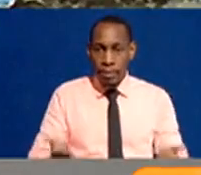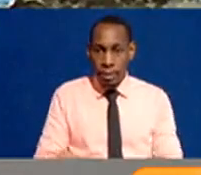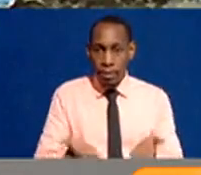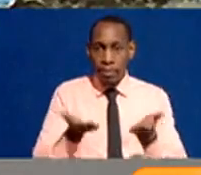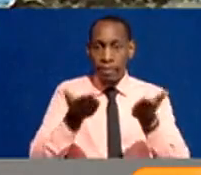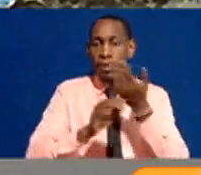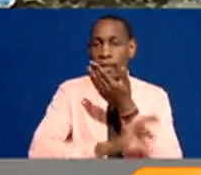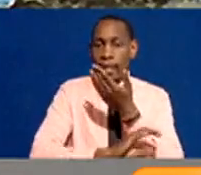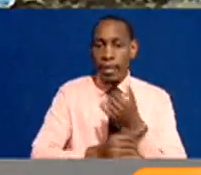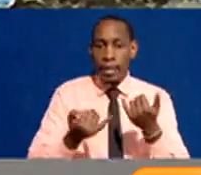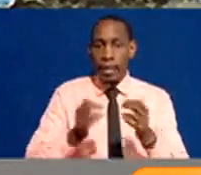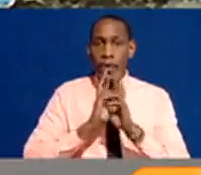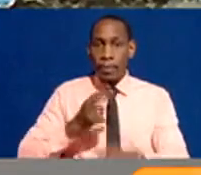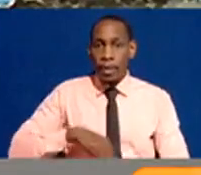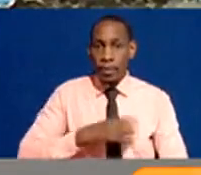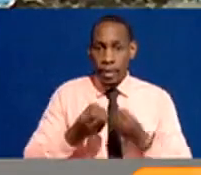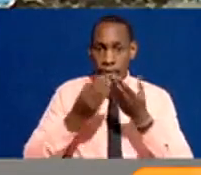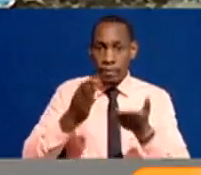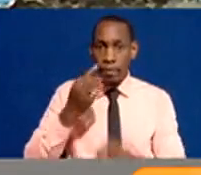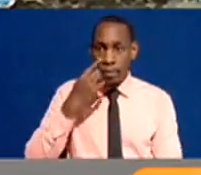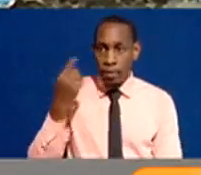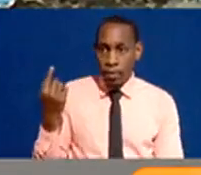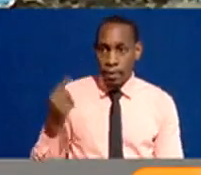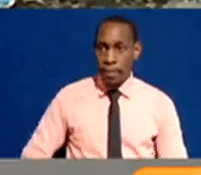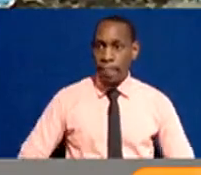kuimarishwa nchini, kama anavyotuarifu Chemutahi Goin.